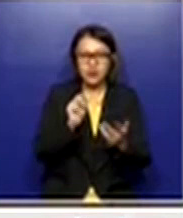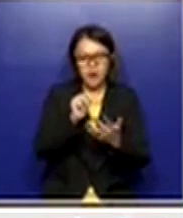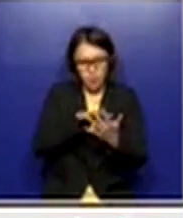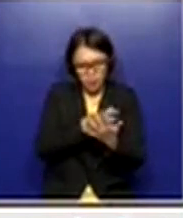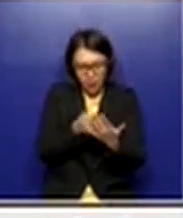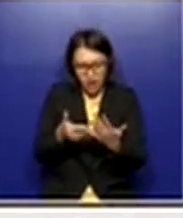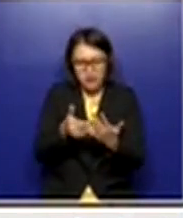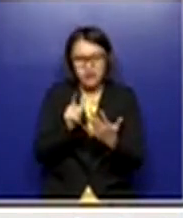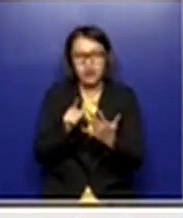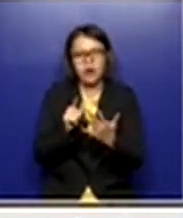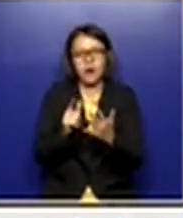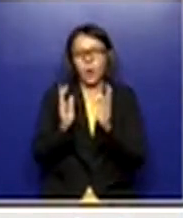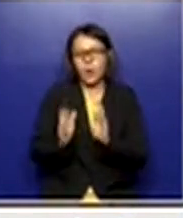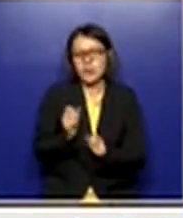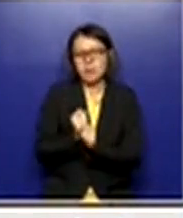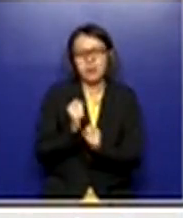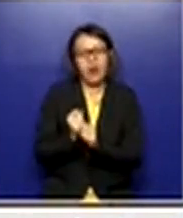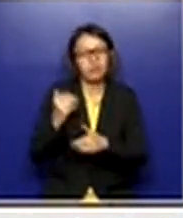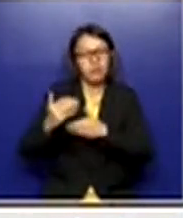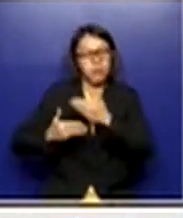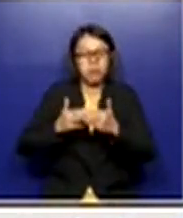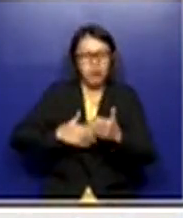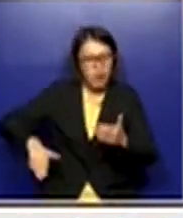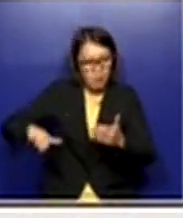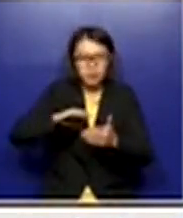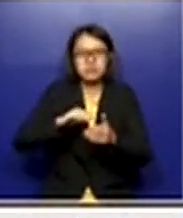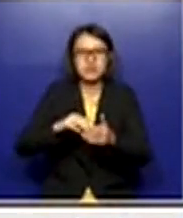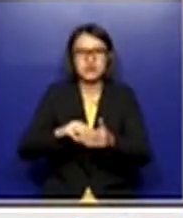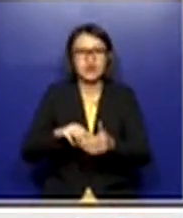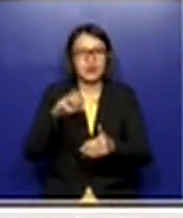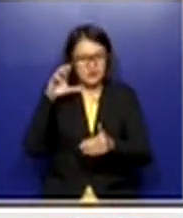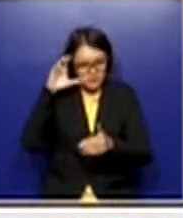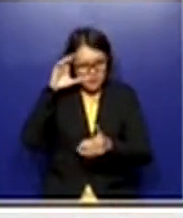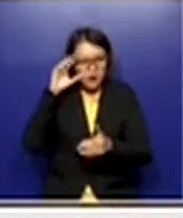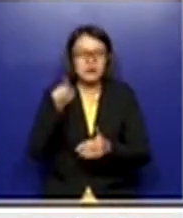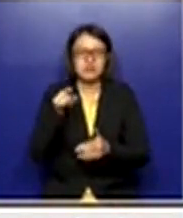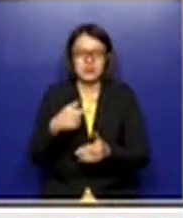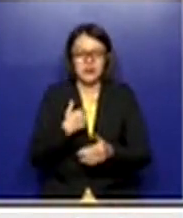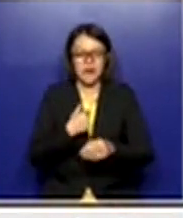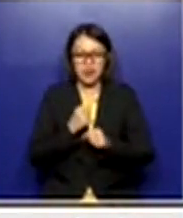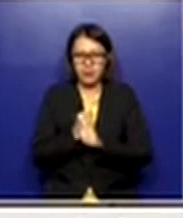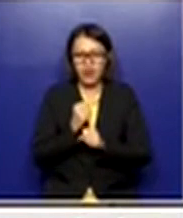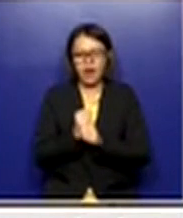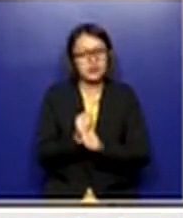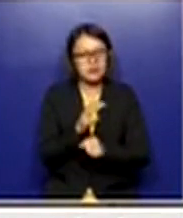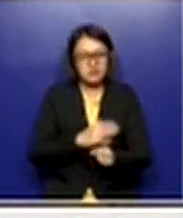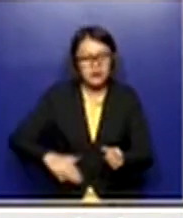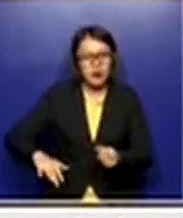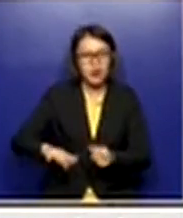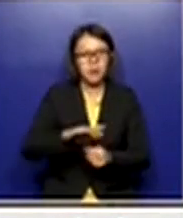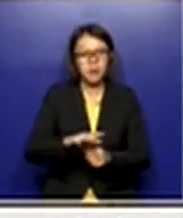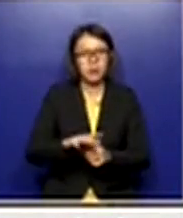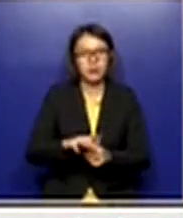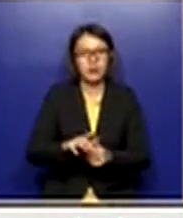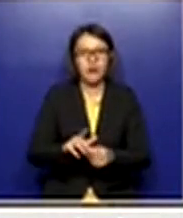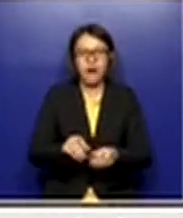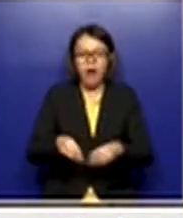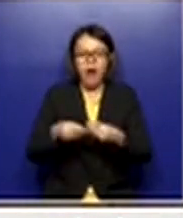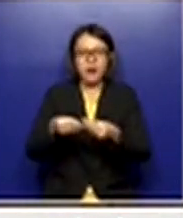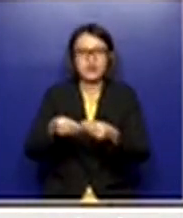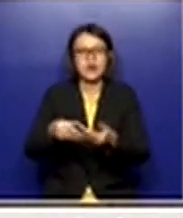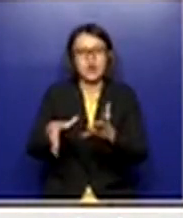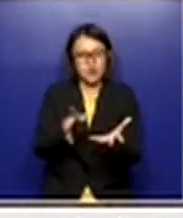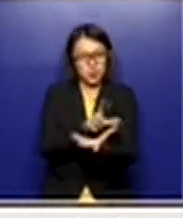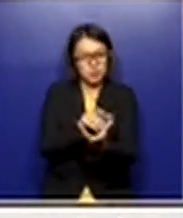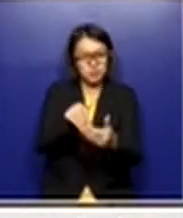แล้วก็คนทำงานทุกคนดังนั้นก็อยากให้ท่านเชื่อใจได้นะคะว่าการทำงานทั้งหมดเนี่ยเราวางประชาชนไว้ที่ศูนย์กลาง